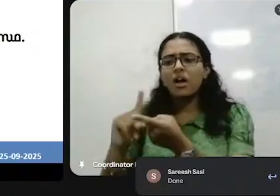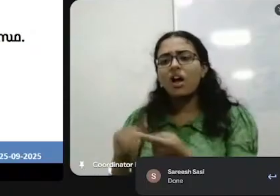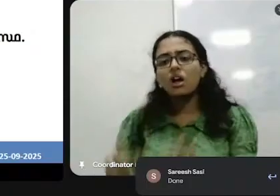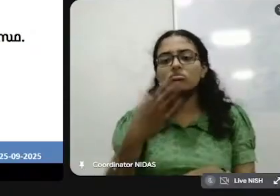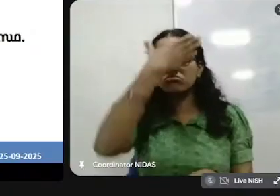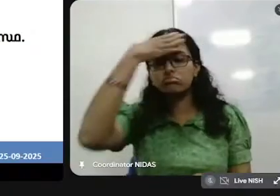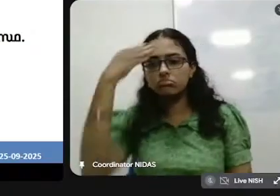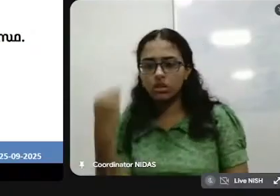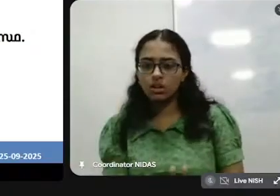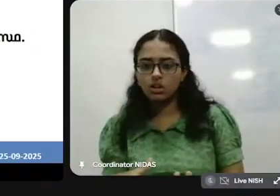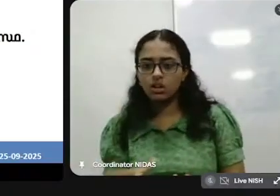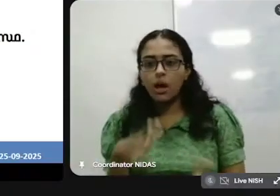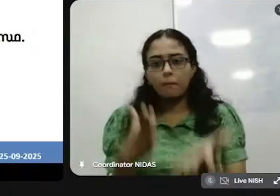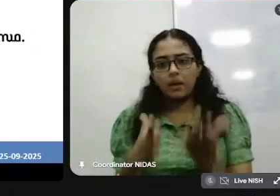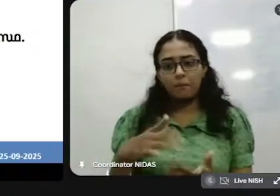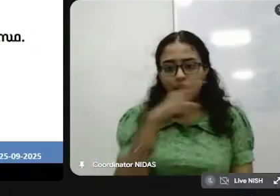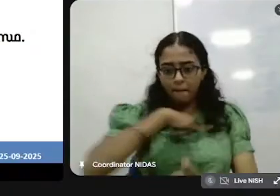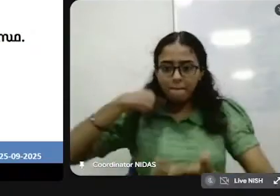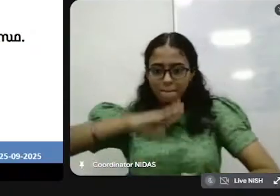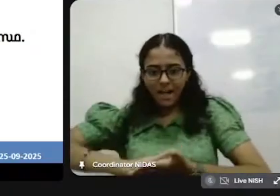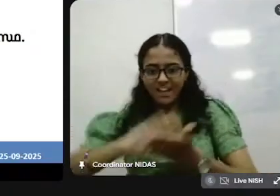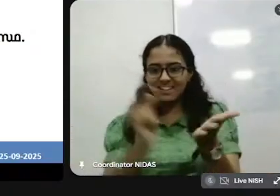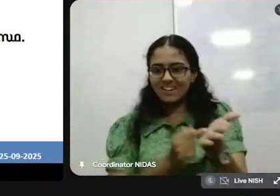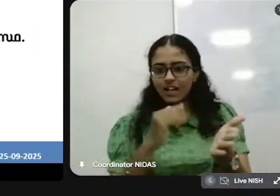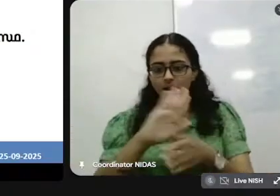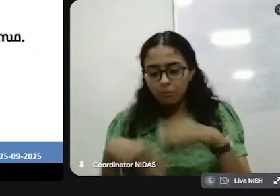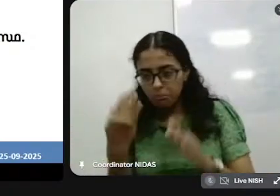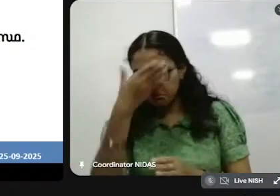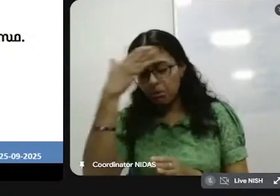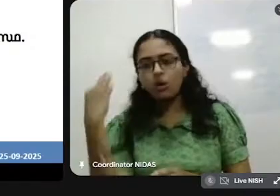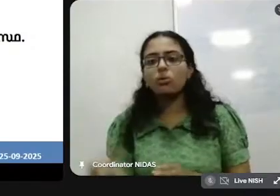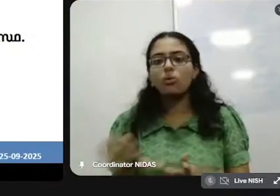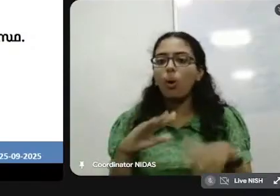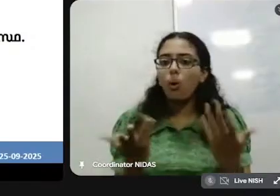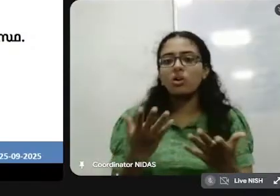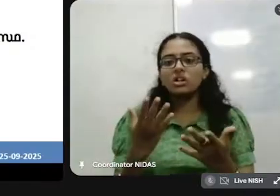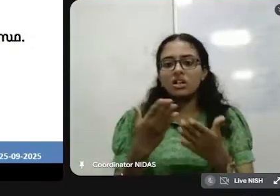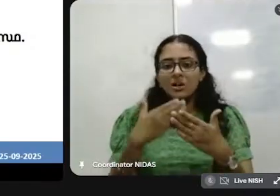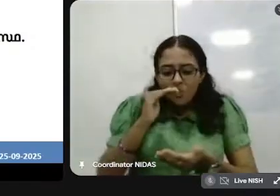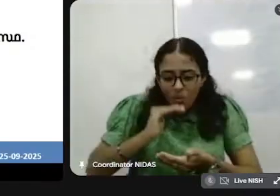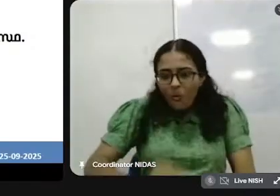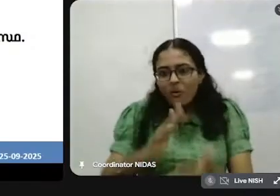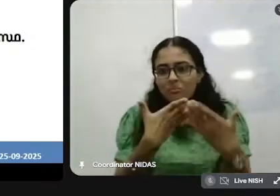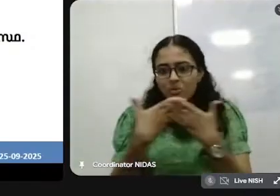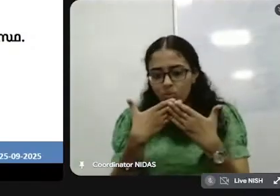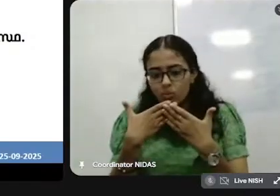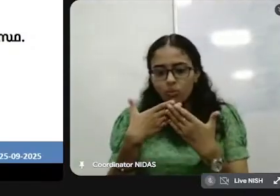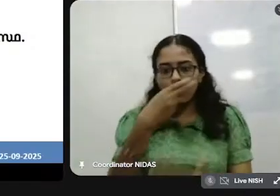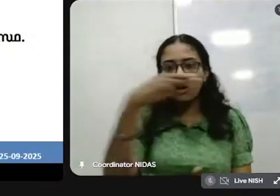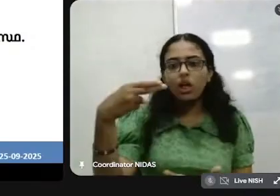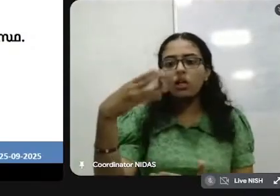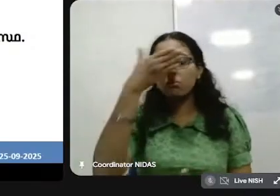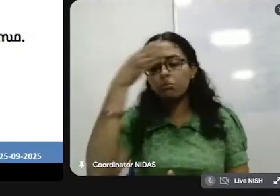ഉദാഹരണങ്ങൾ, കല്യാണം കഴിഞ്ഞ തീയതി മറക്കുക, പഠിച്ച സ്കൂള് മറന്നു പോവുക, അല്ല ചെറുപ്പത്തിലുള്ള ഫ്രണ്ട്സിനെ മറന്നു പോവുക.